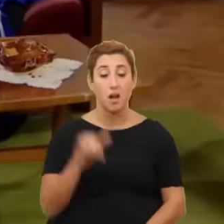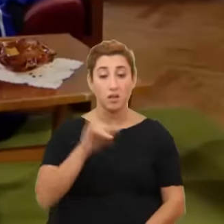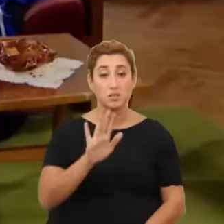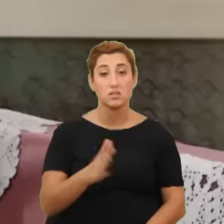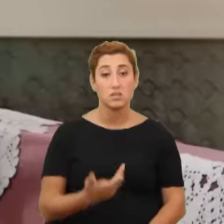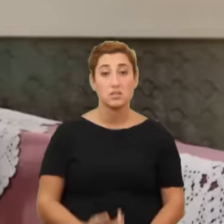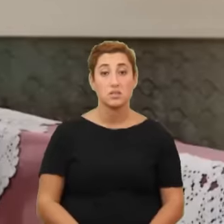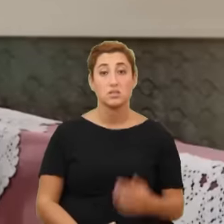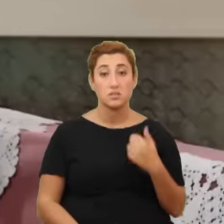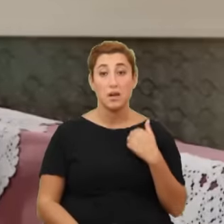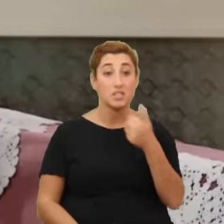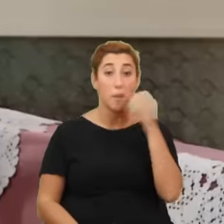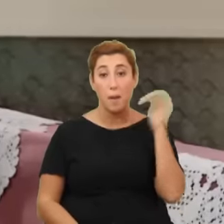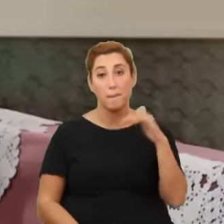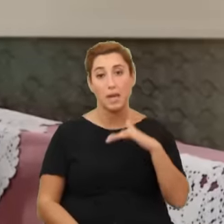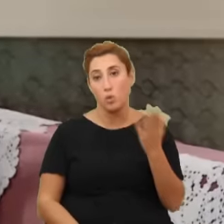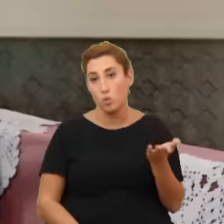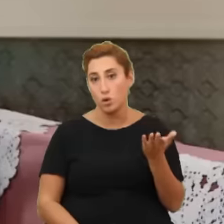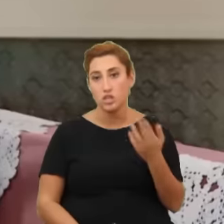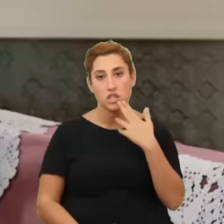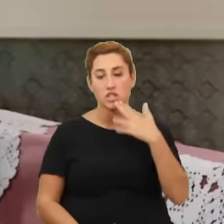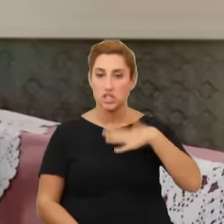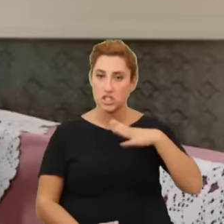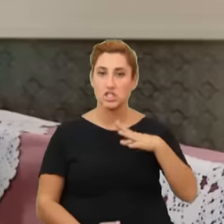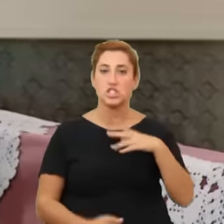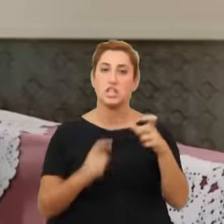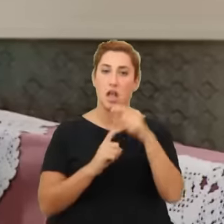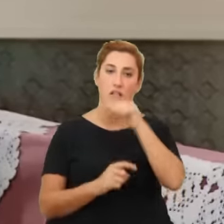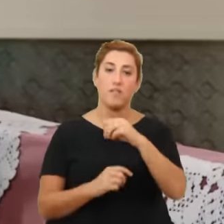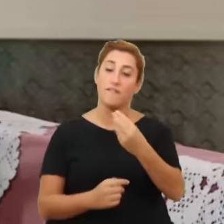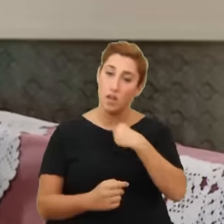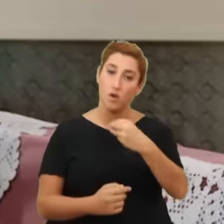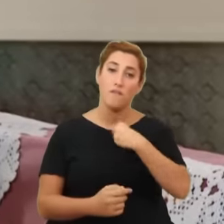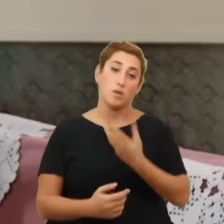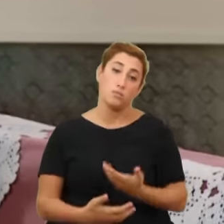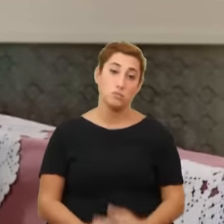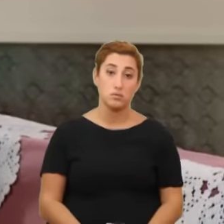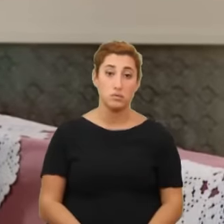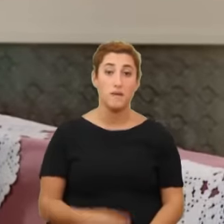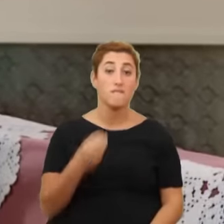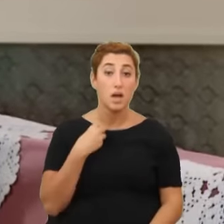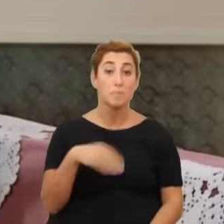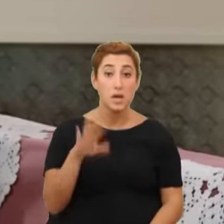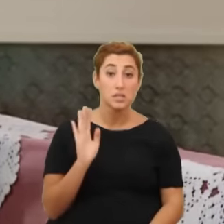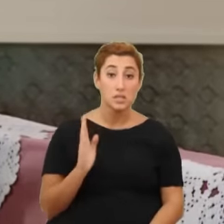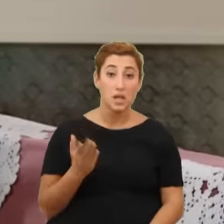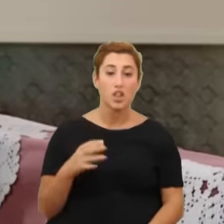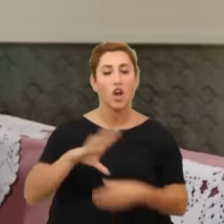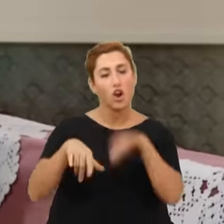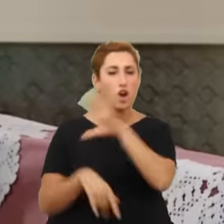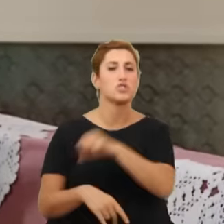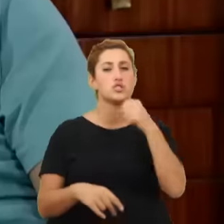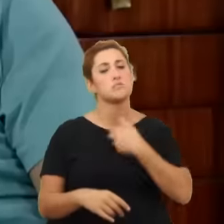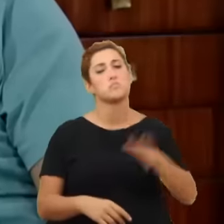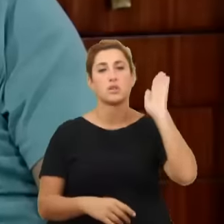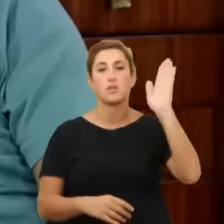Haklısınız. İşte babam geliyor işte. Kızı isteyeceğiz Elvan'ı. Verirse verirler ya. Vermezlerse de kaçırırım ben